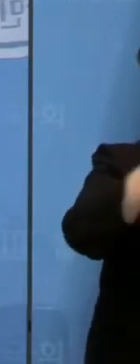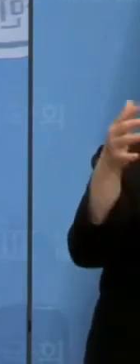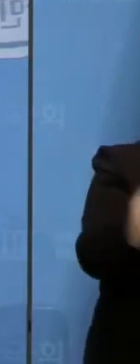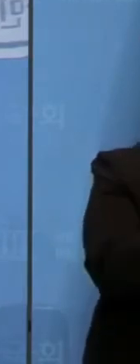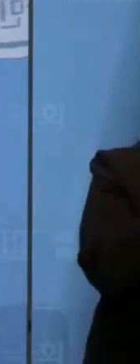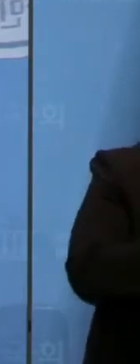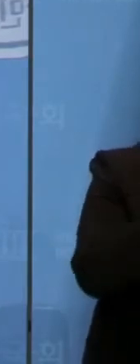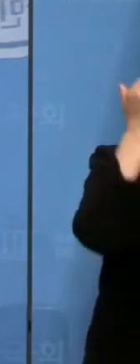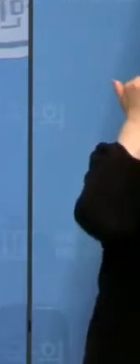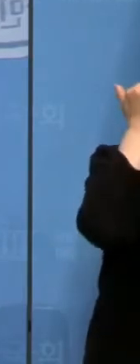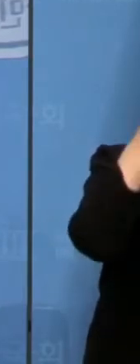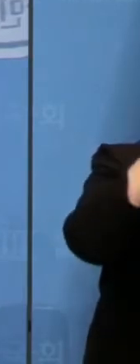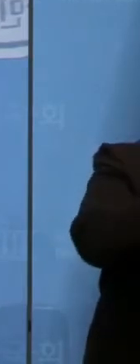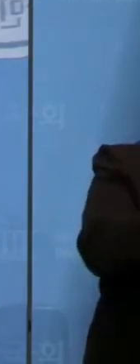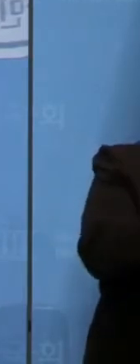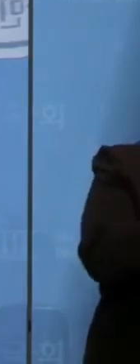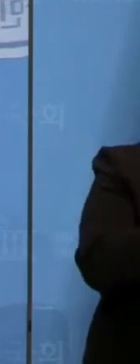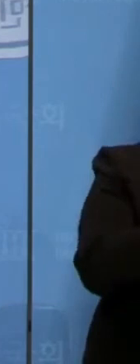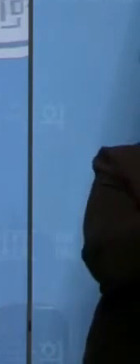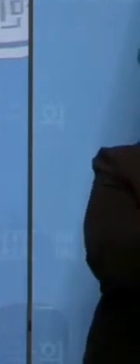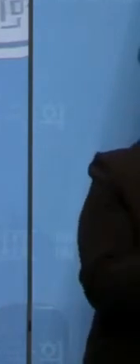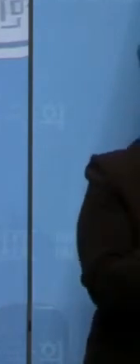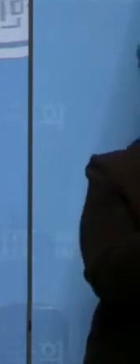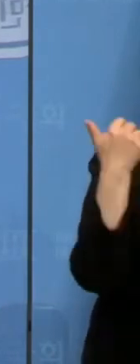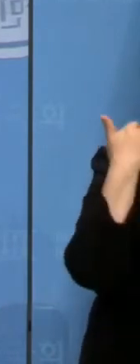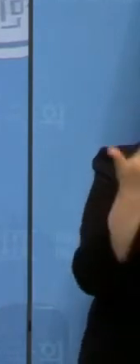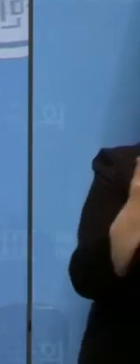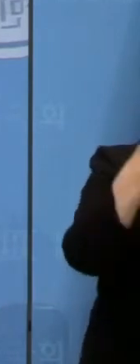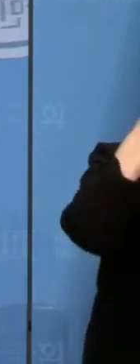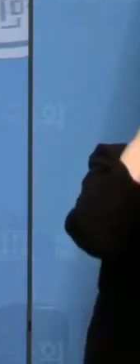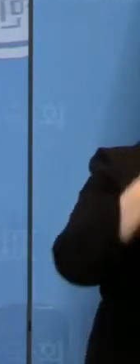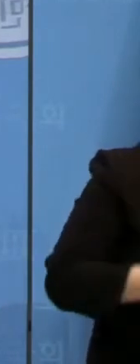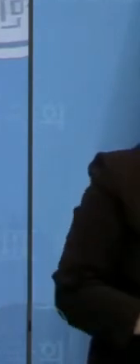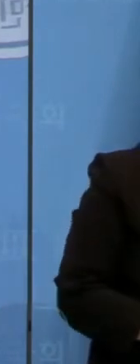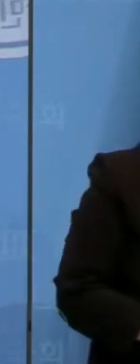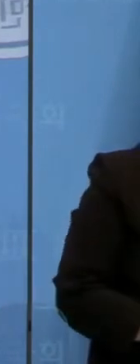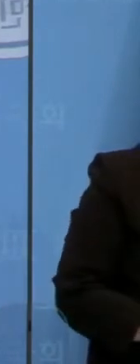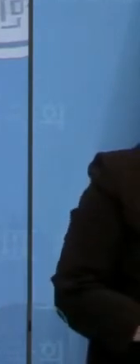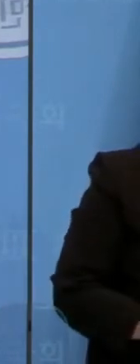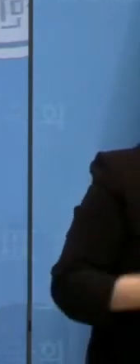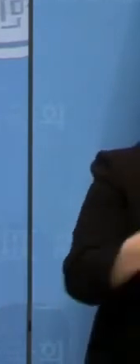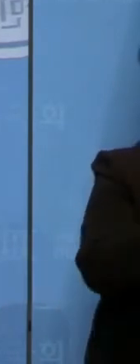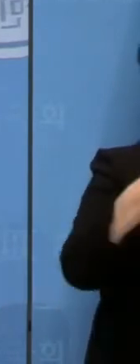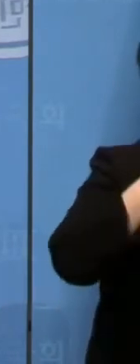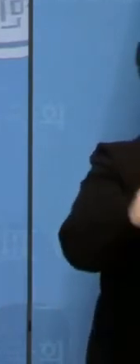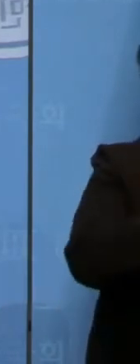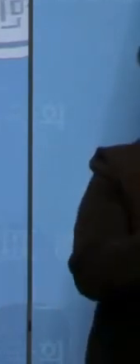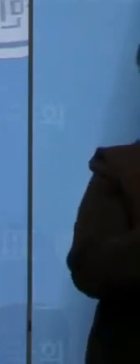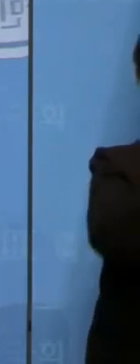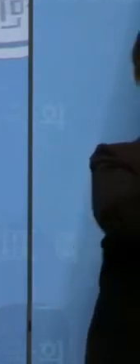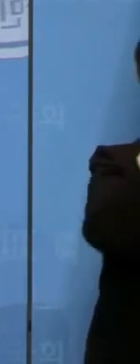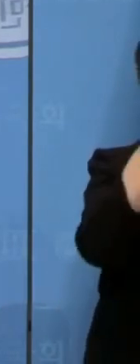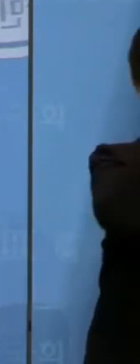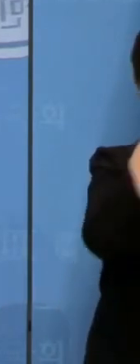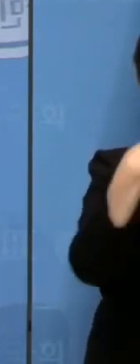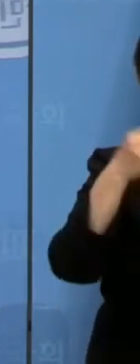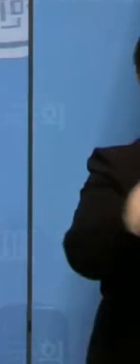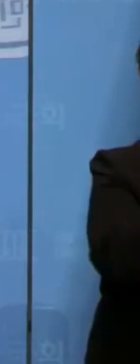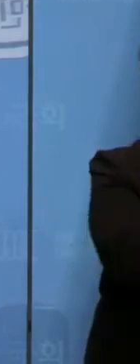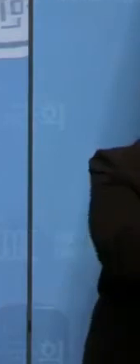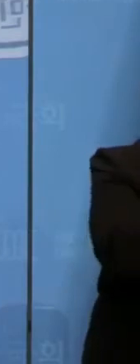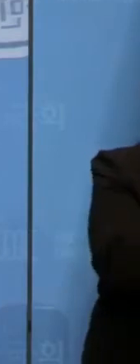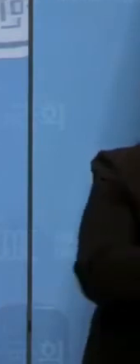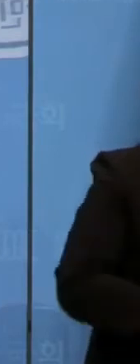쟁취했던 대한민국이 미얀마 사태의 방관자여서는 안 됩니다. 그러므로 저는 국회와 정부에 다시